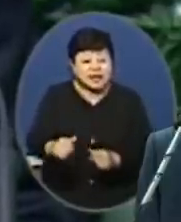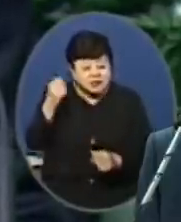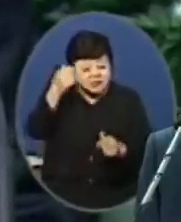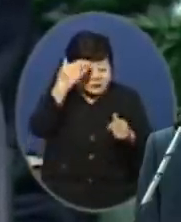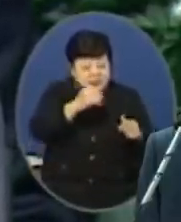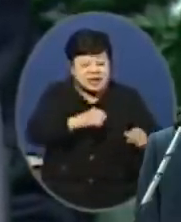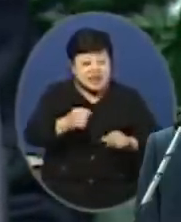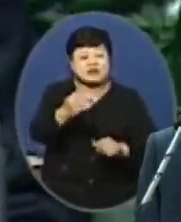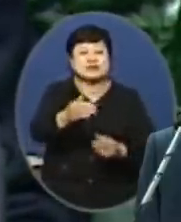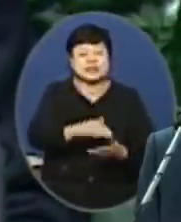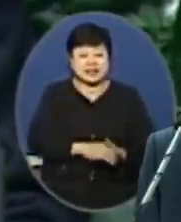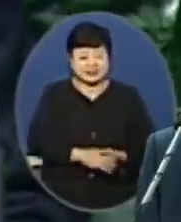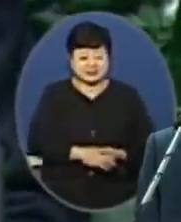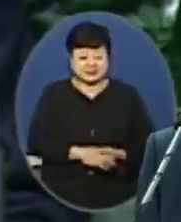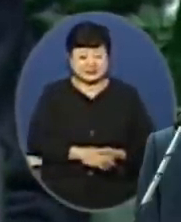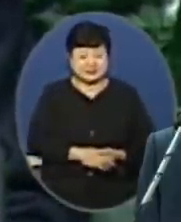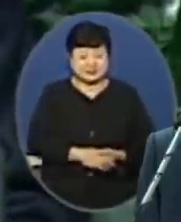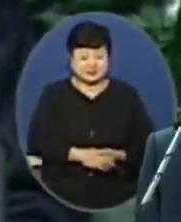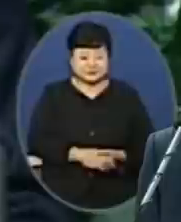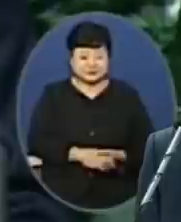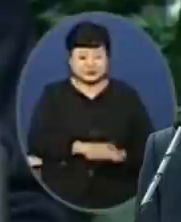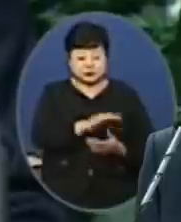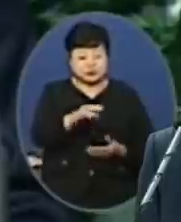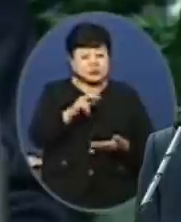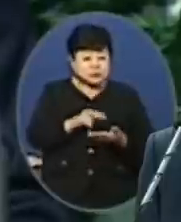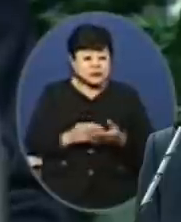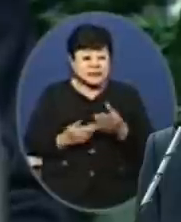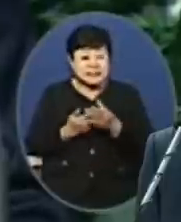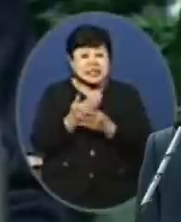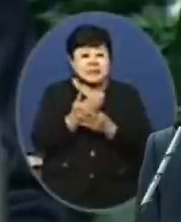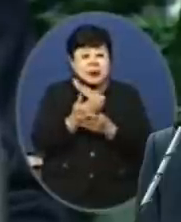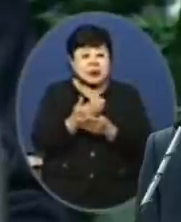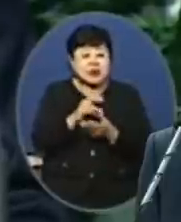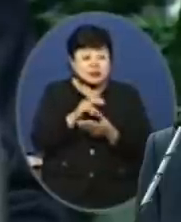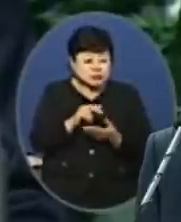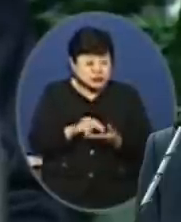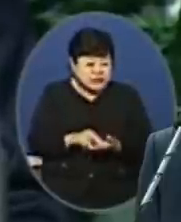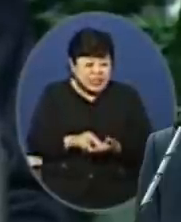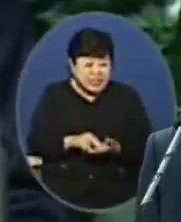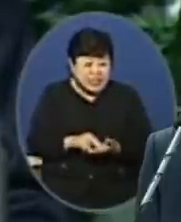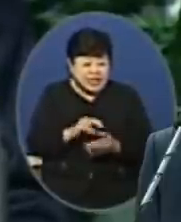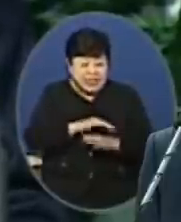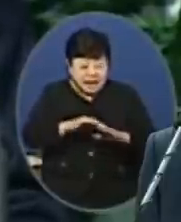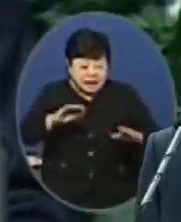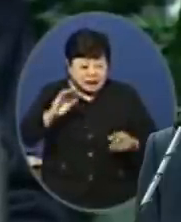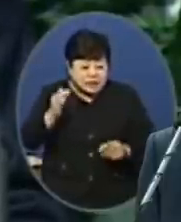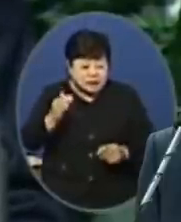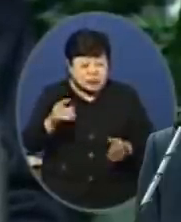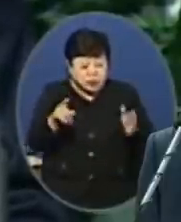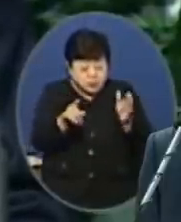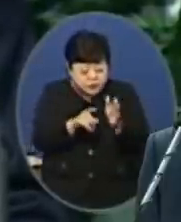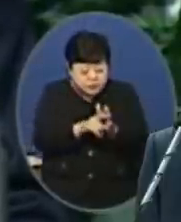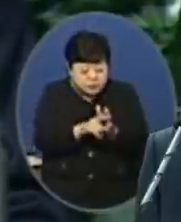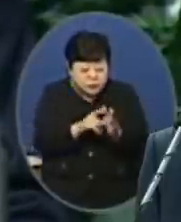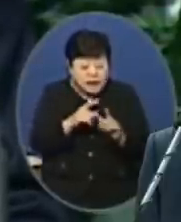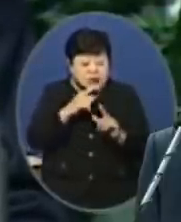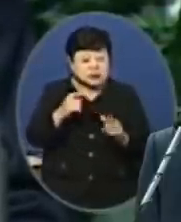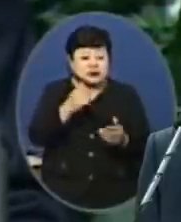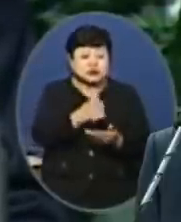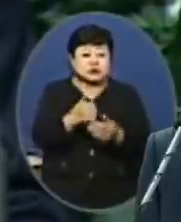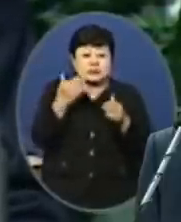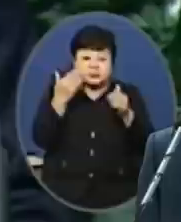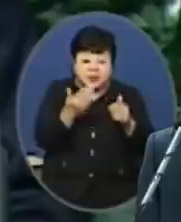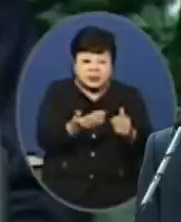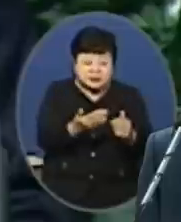성령이 역사하시는 것입니다. 우리는 어떠한 문제가 생기면 그 문제가 해결될 수 있도록 믿음으로 말하면